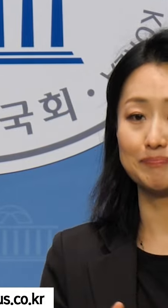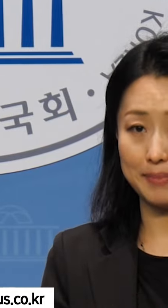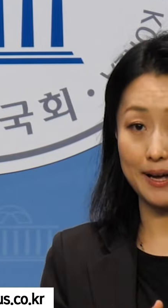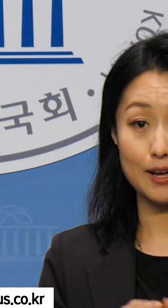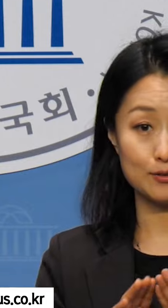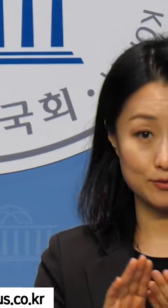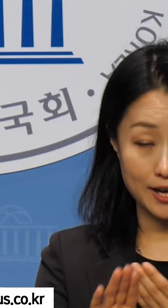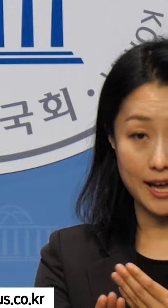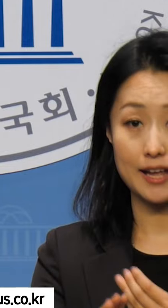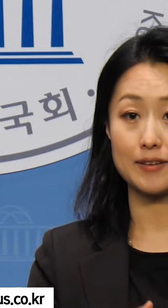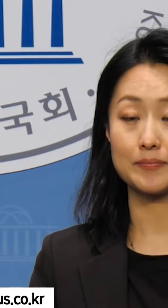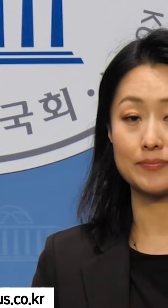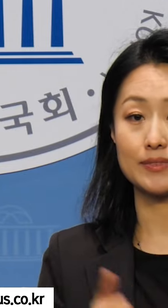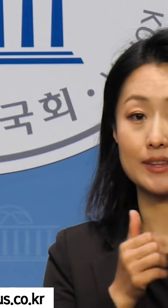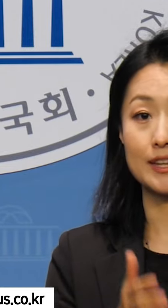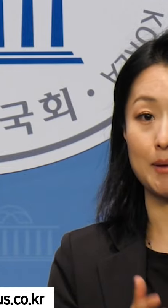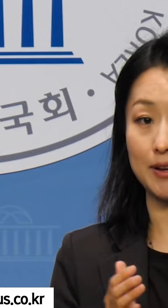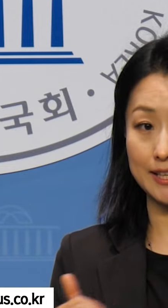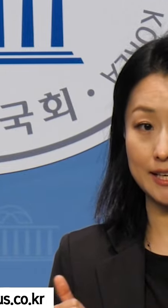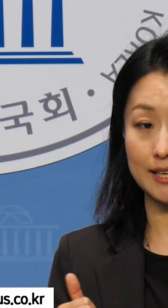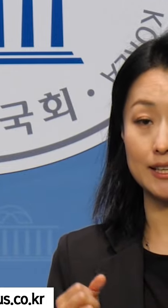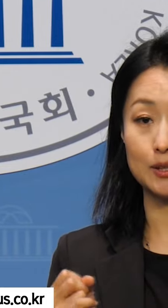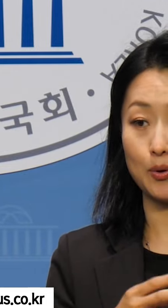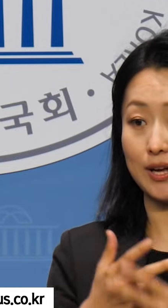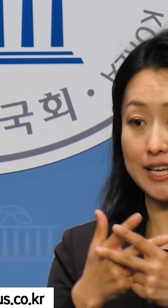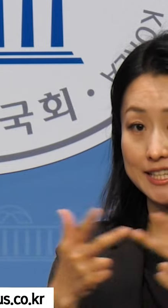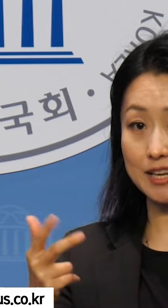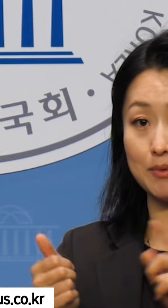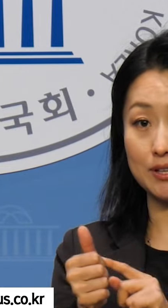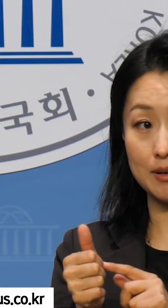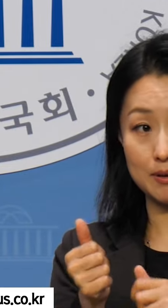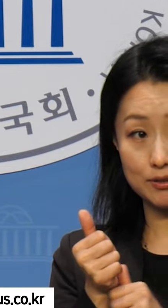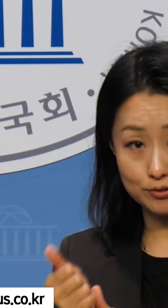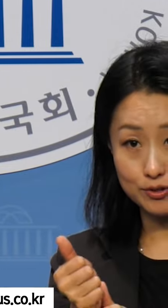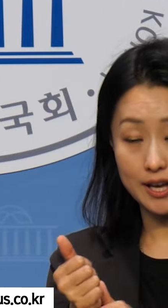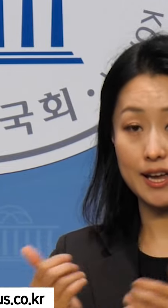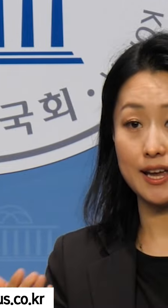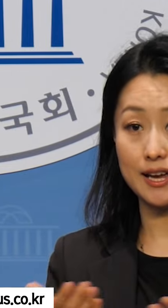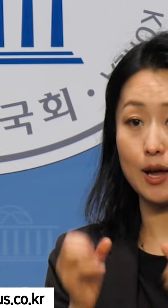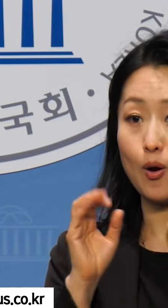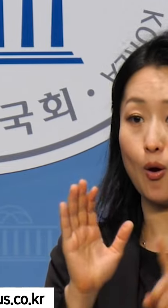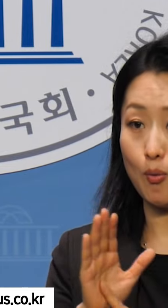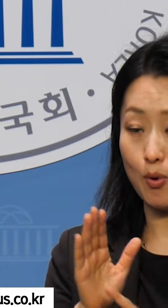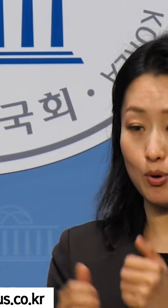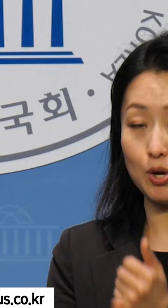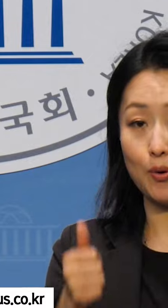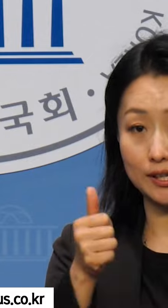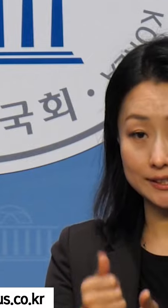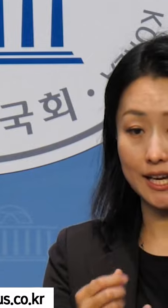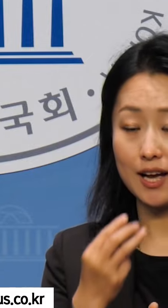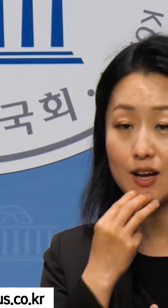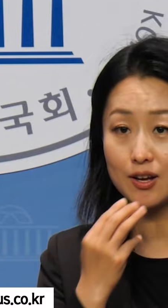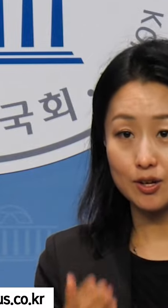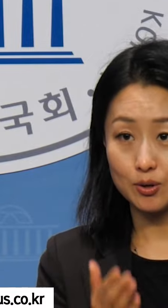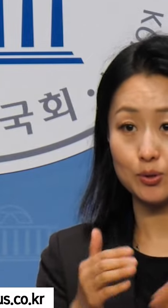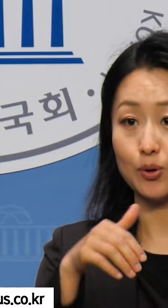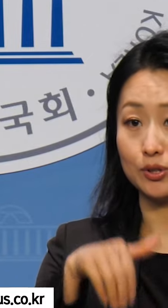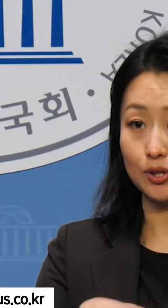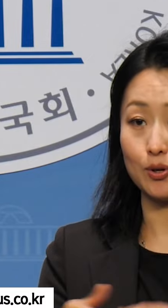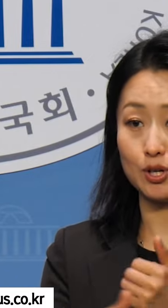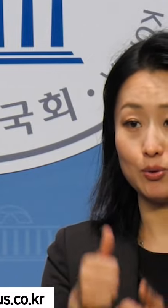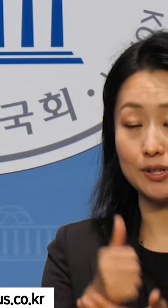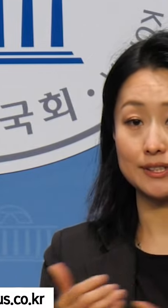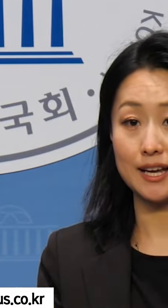그날 이후로 원내 대변인, 이재명 대통령 후보의 수행실장, 홍보위원장, 경기도 총선기획단장